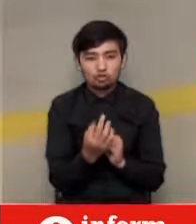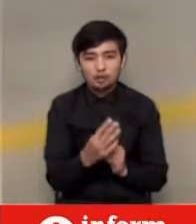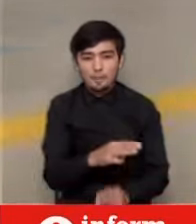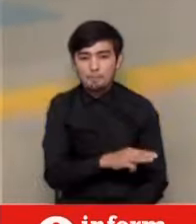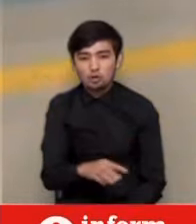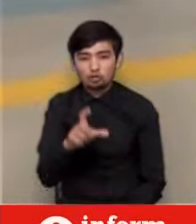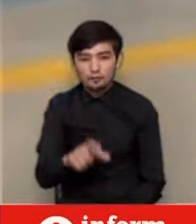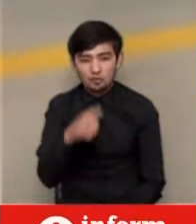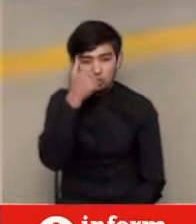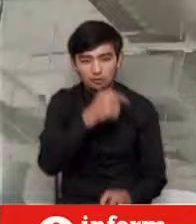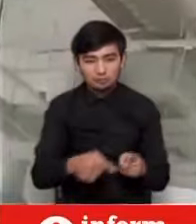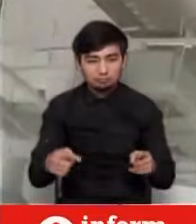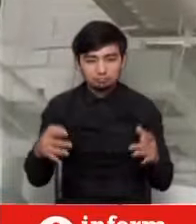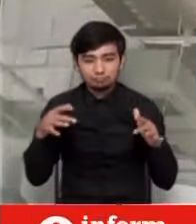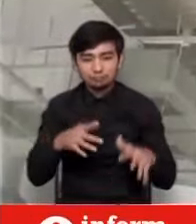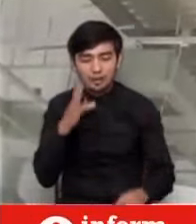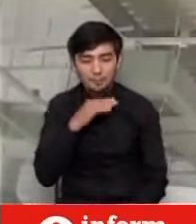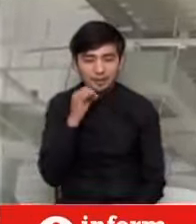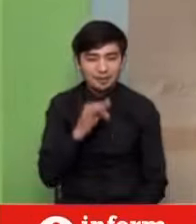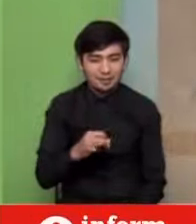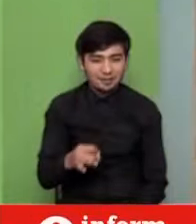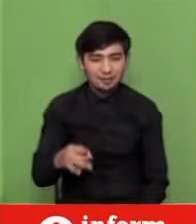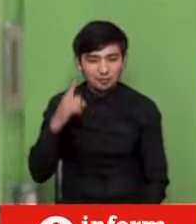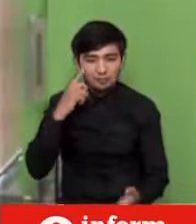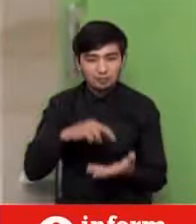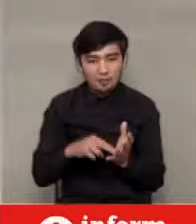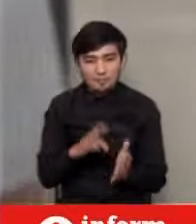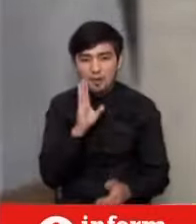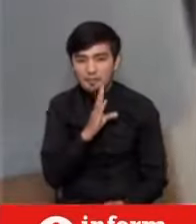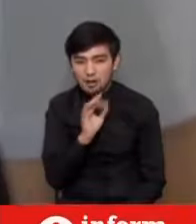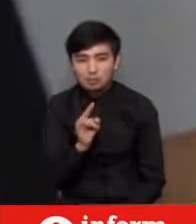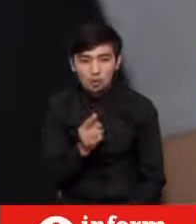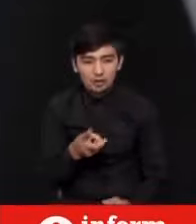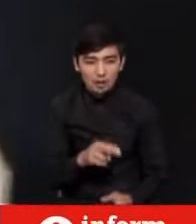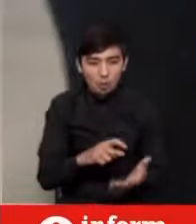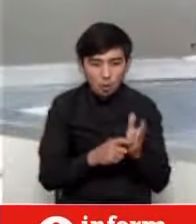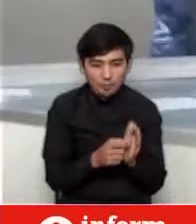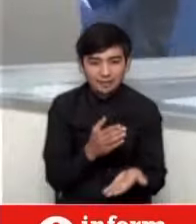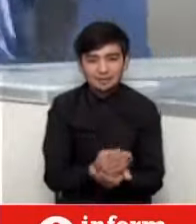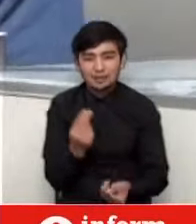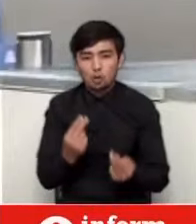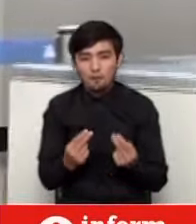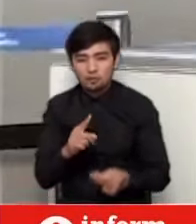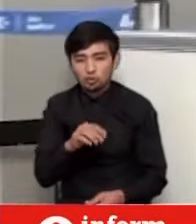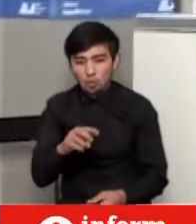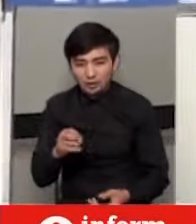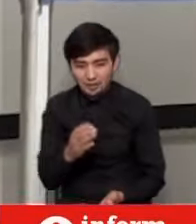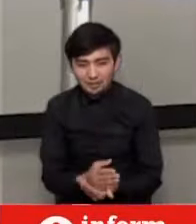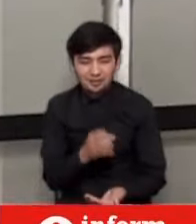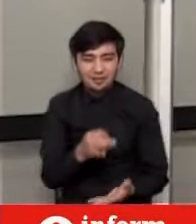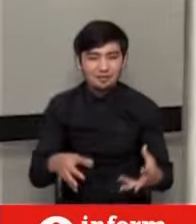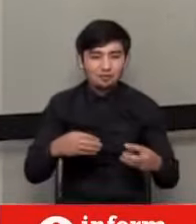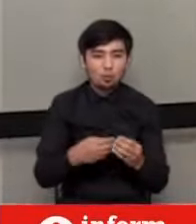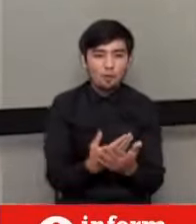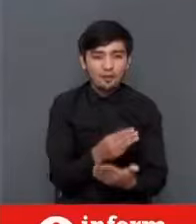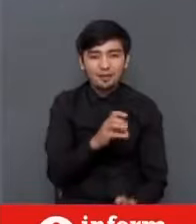пассажиров в год у стратегического объекта имеются комнаты матери и ребёнка игровая зона коворкинг А в скором времени в новом терминале